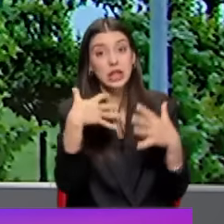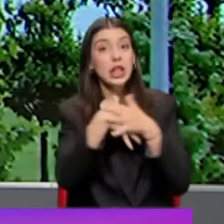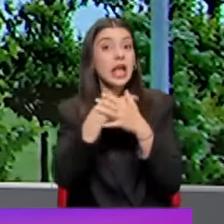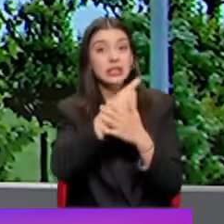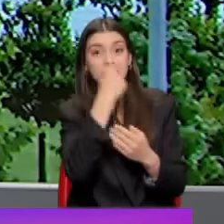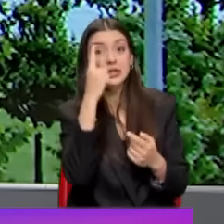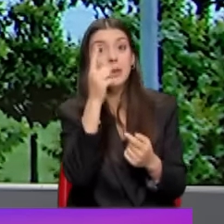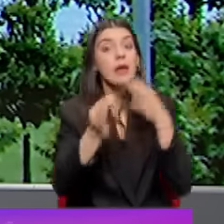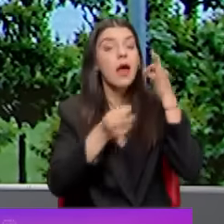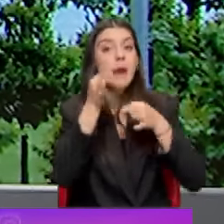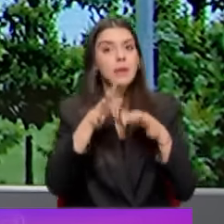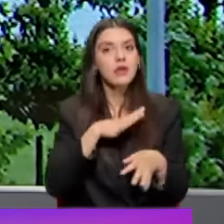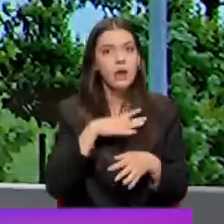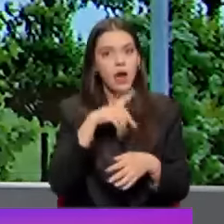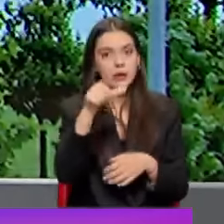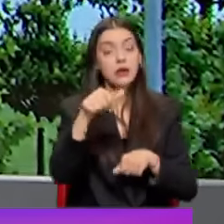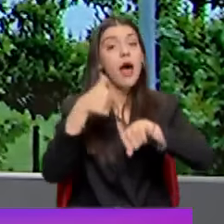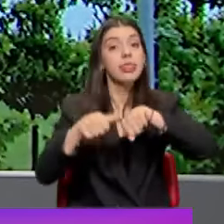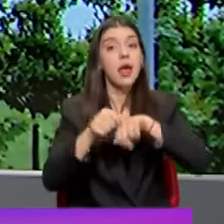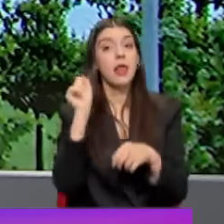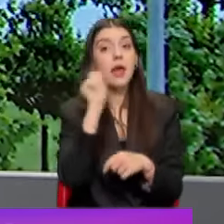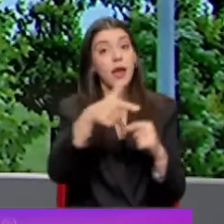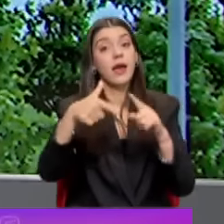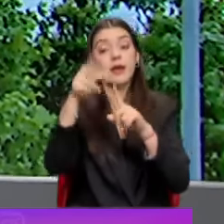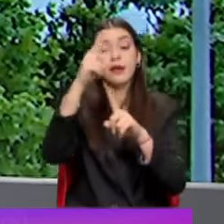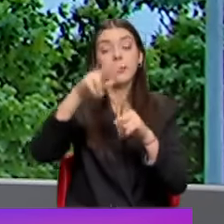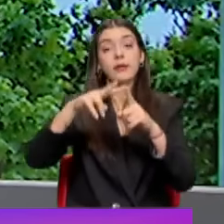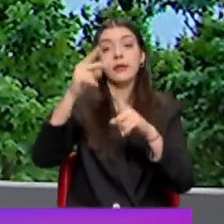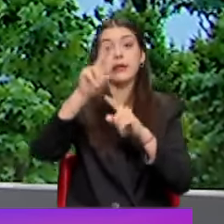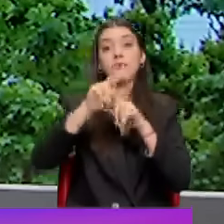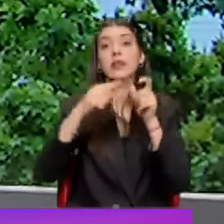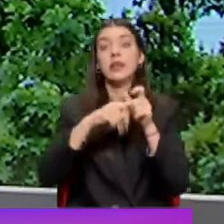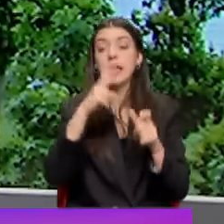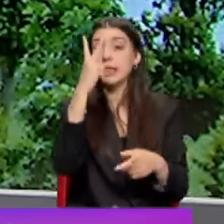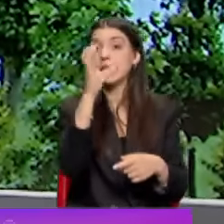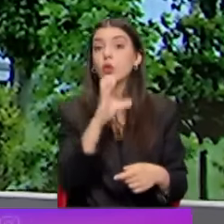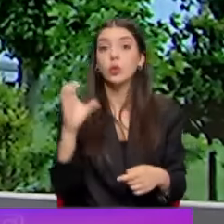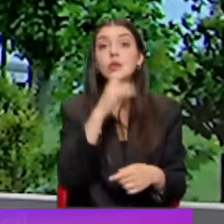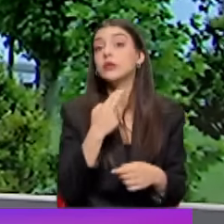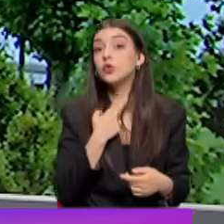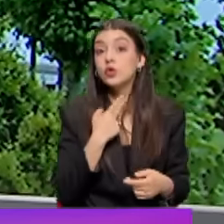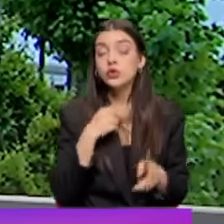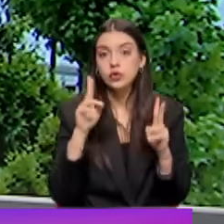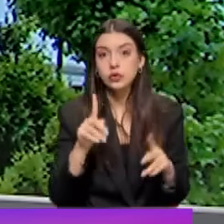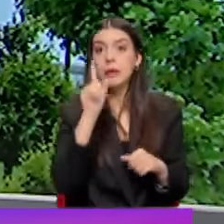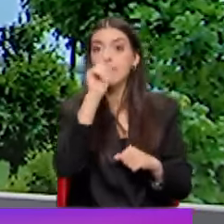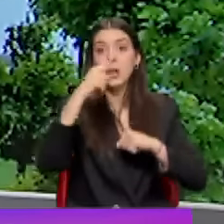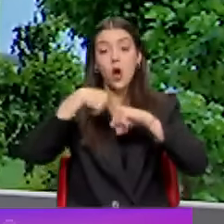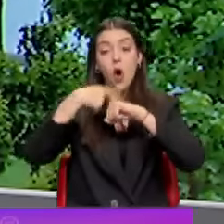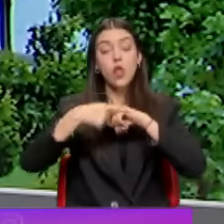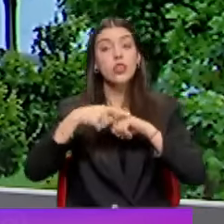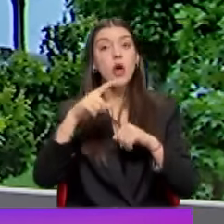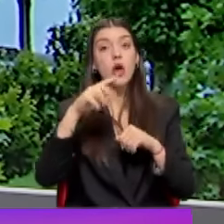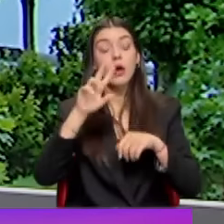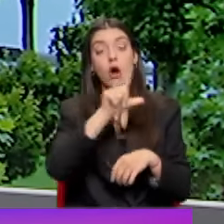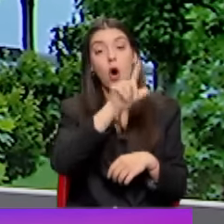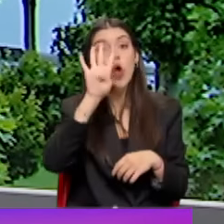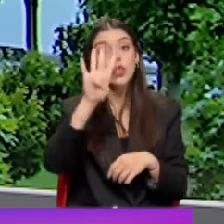bir haberi Bu kez Antalya Finike'de yiz sevgili izleyenler iki Rus turist Üstelik Biri 14 haftalık hamile